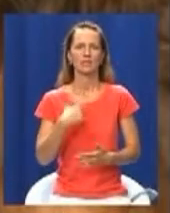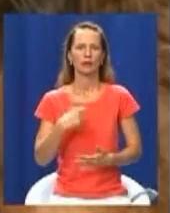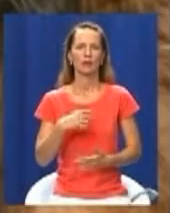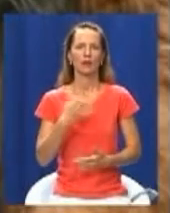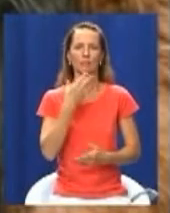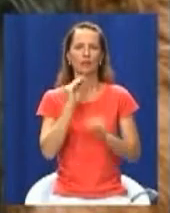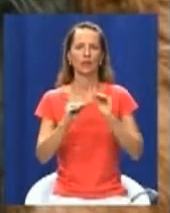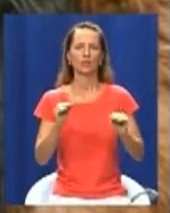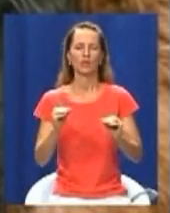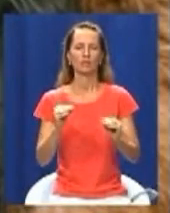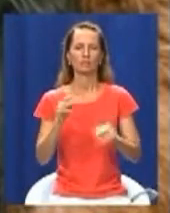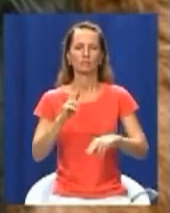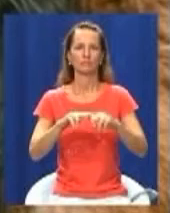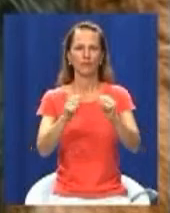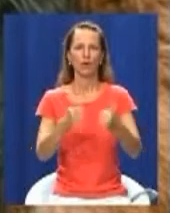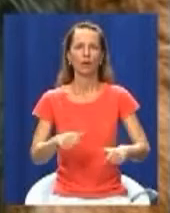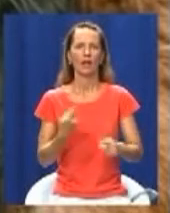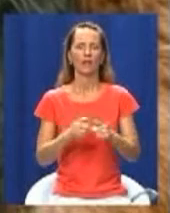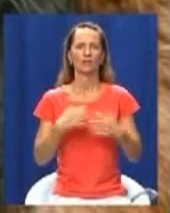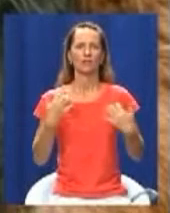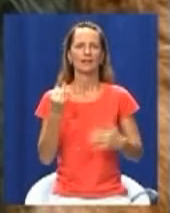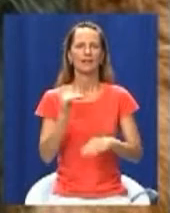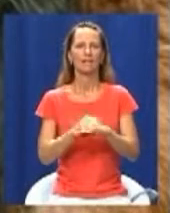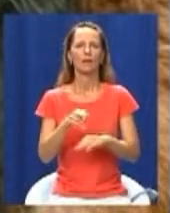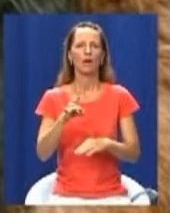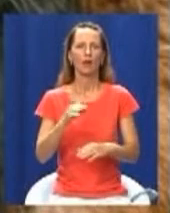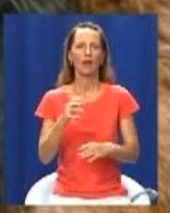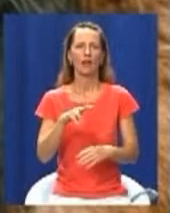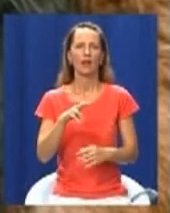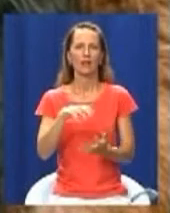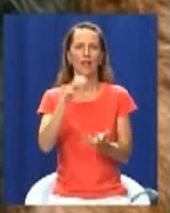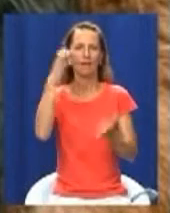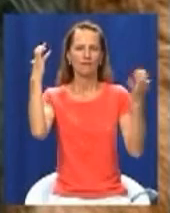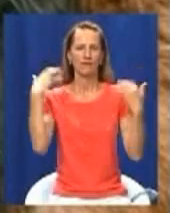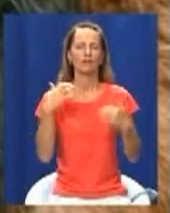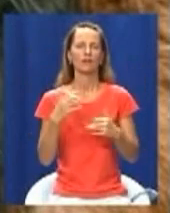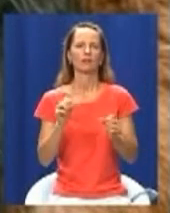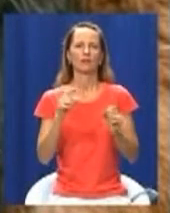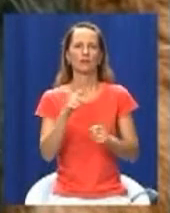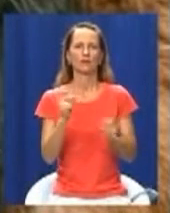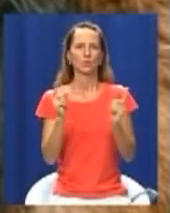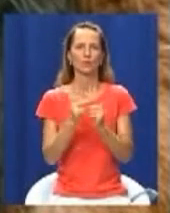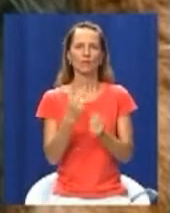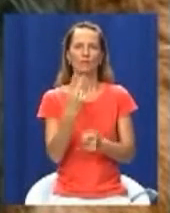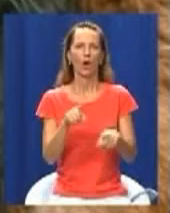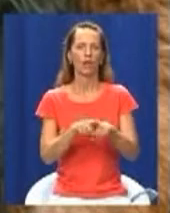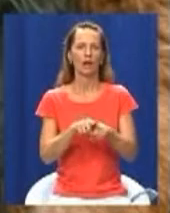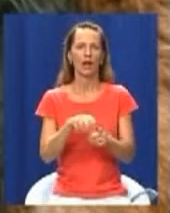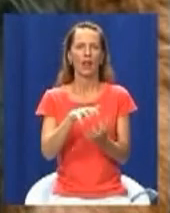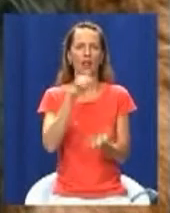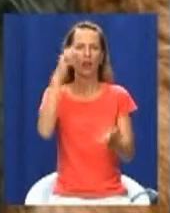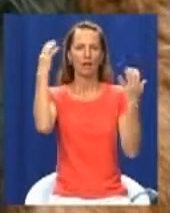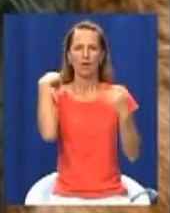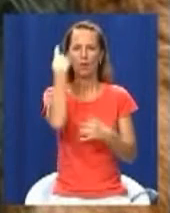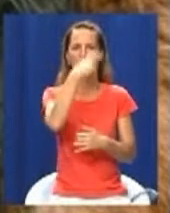тварини. Представляємо цікаві факти про левів. На землі неможливо зустріти двох однакових левів. Морда